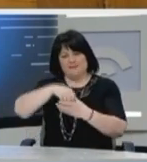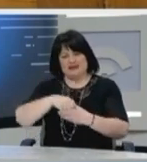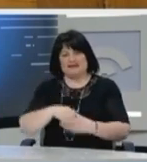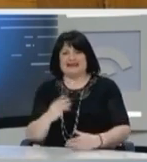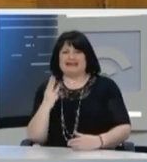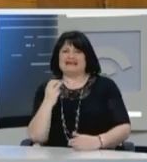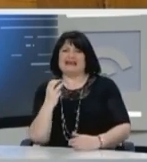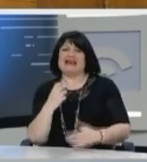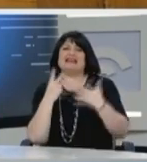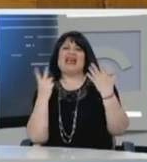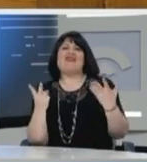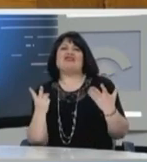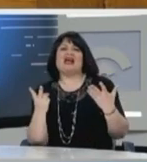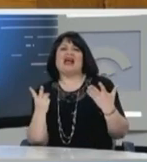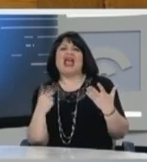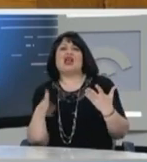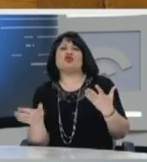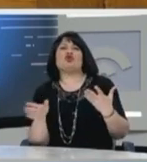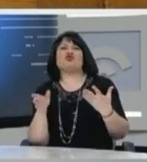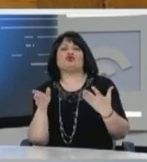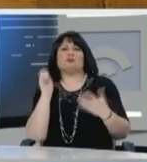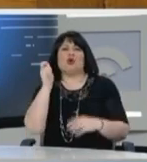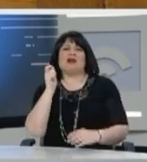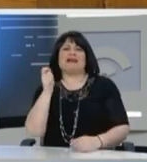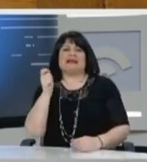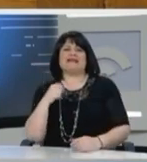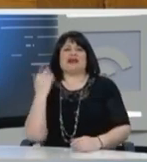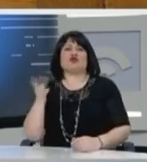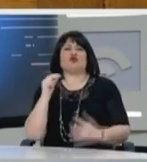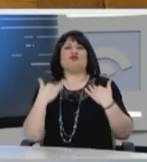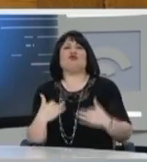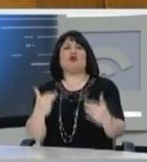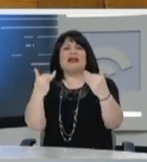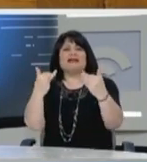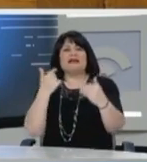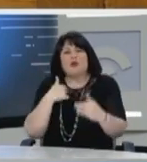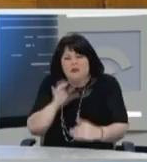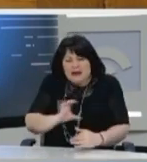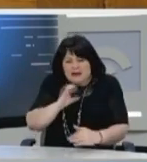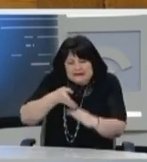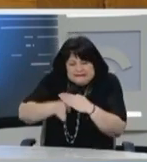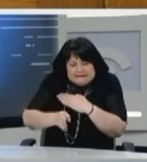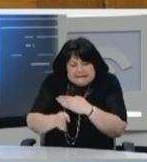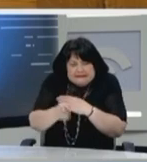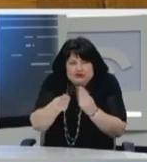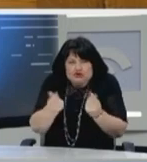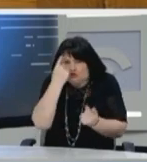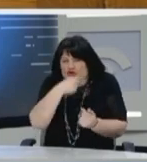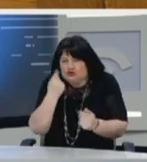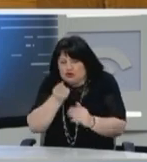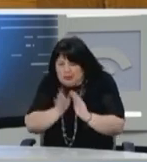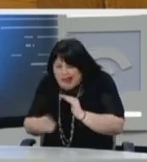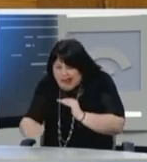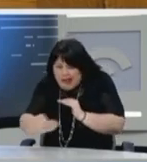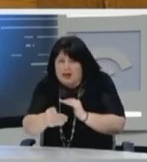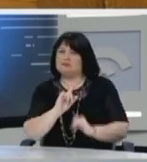πρώτα 37 ήταν εκτός πολιτικής. Δεν κοίταξα να βρω έναν τρόπο να αναρριχηθώ ή να μπω από το